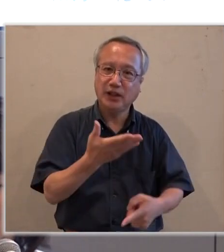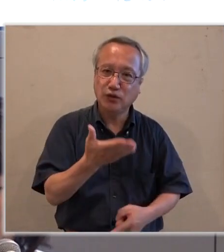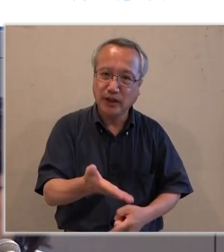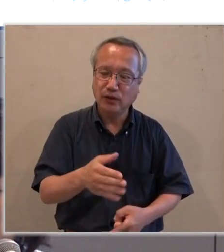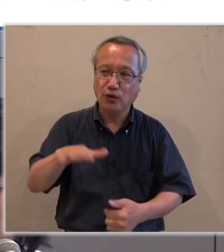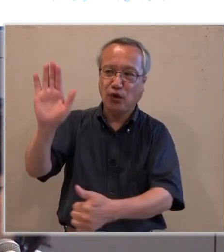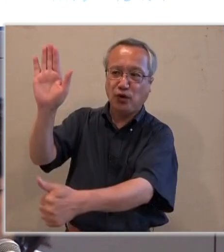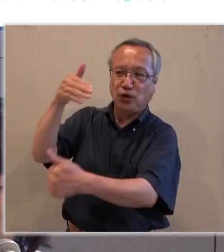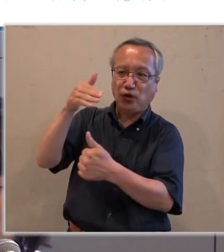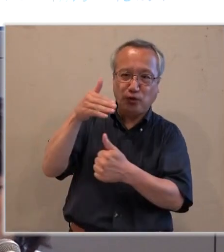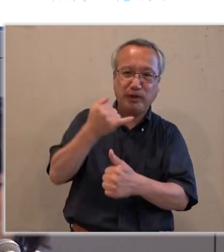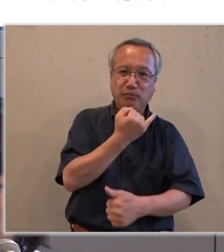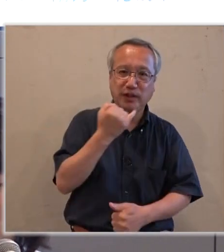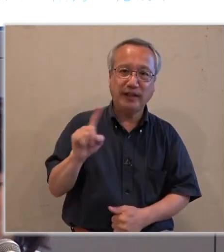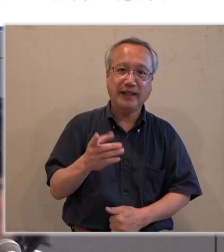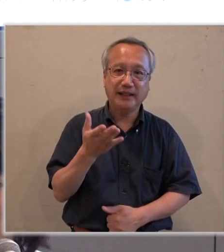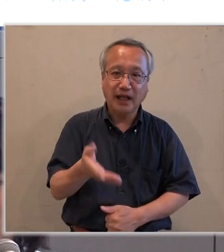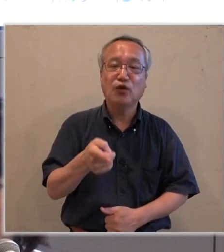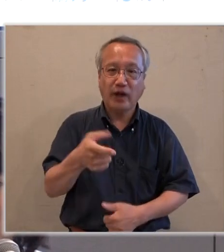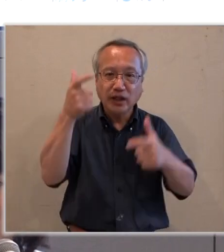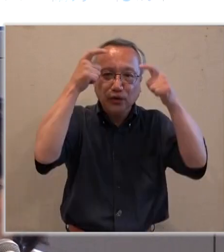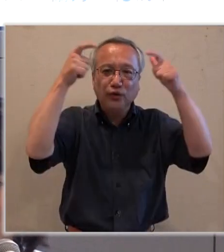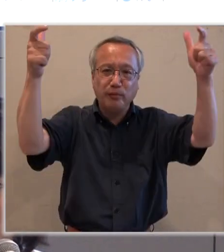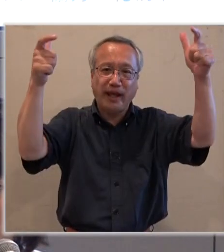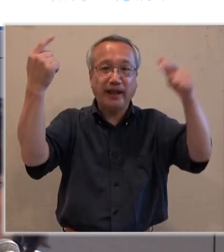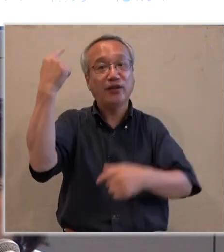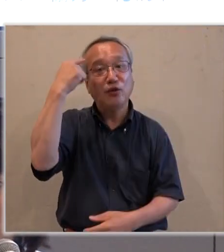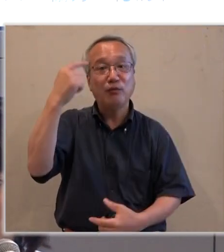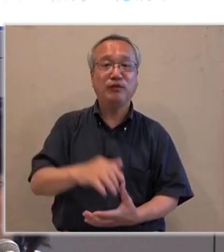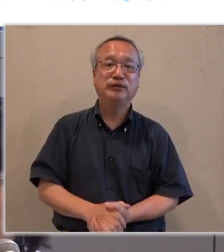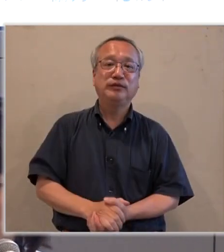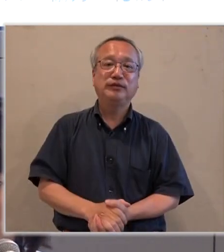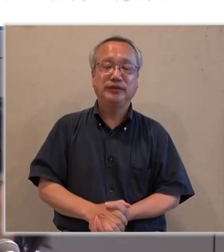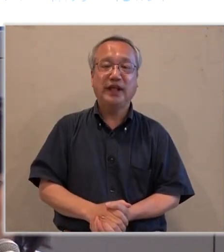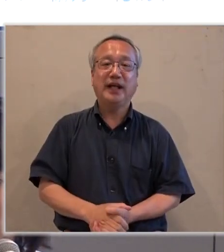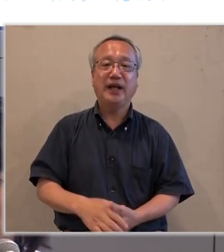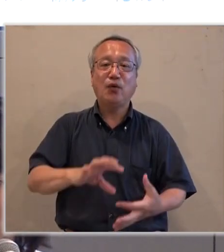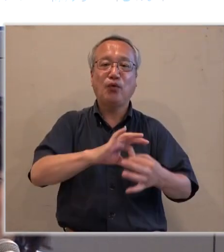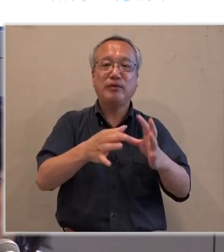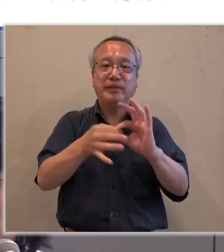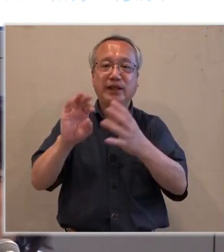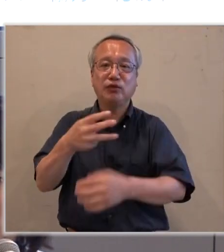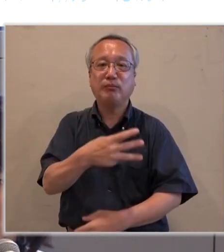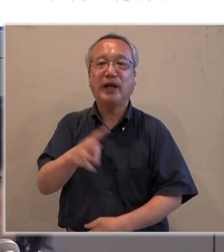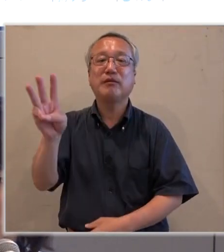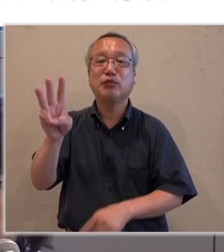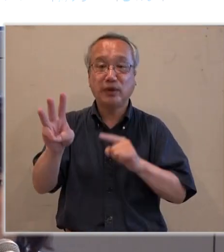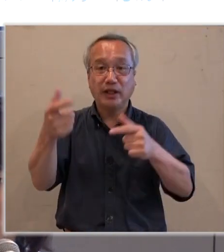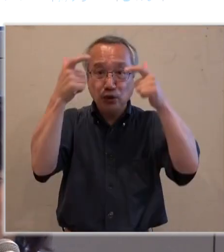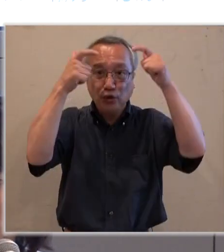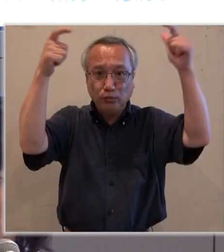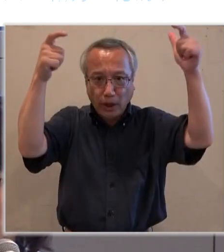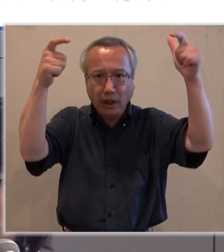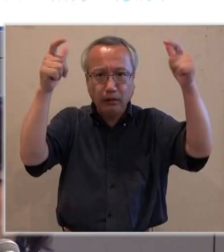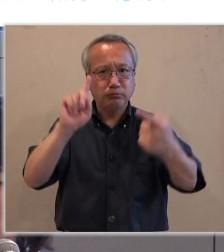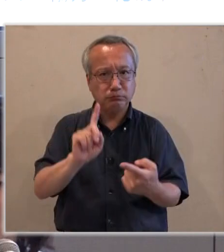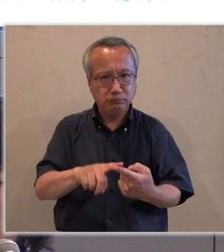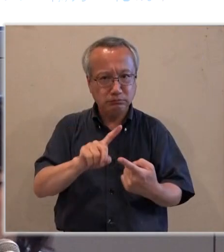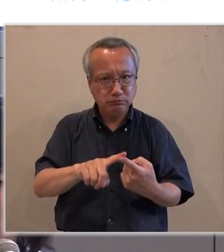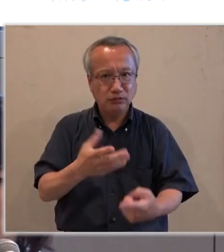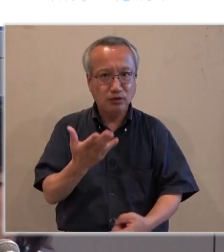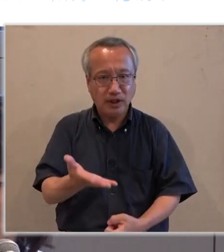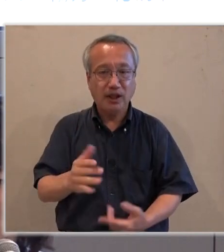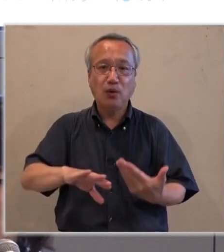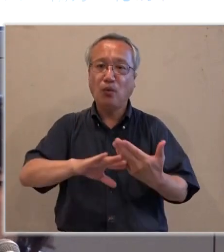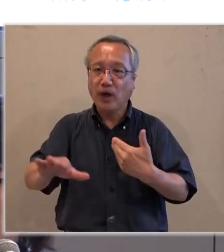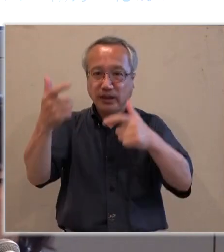ましたけど、まさにそれが夢なんだと思うんですよね。で、じゃあオリンピックパラリンピックはその夢足りうるのか、あるいは他の、夢は